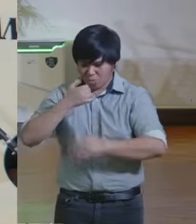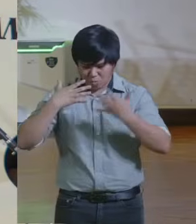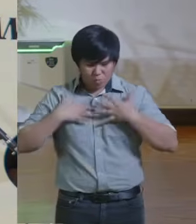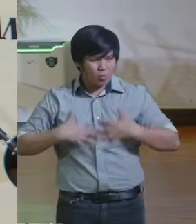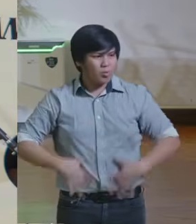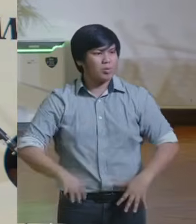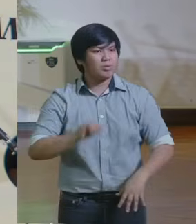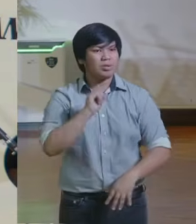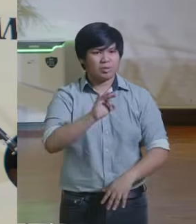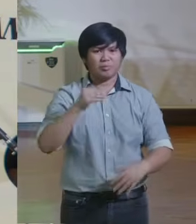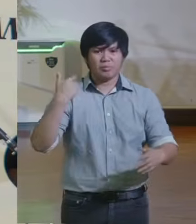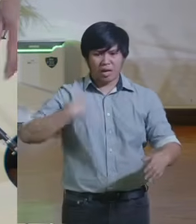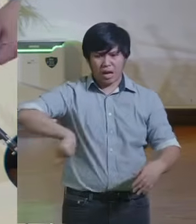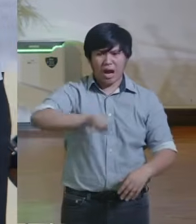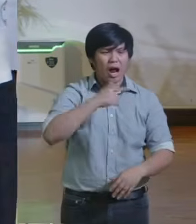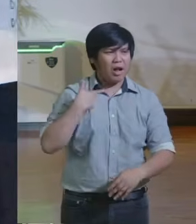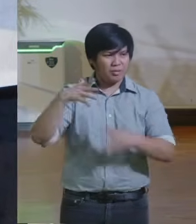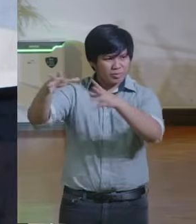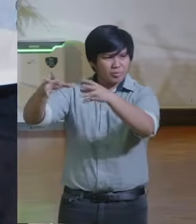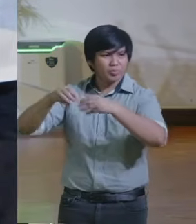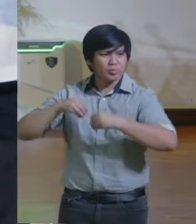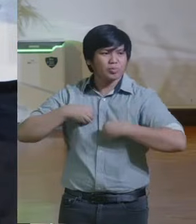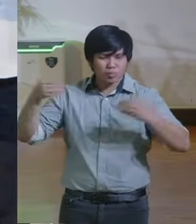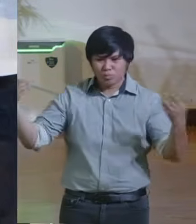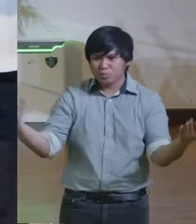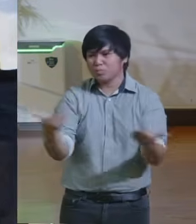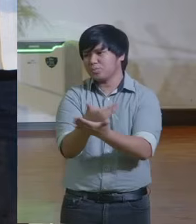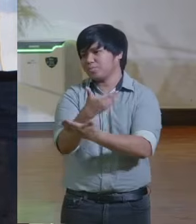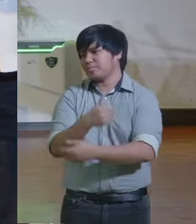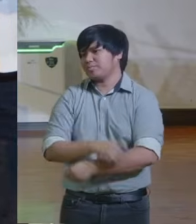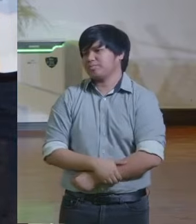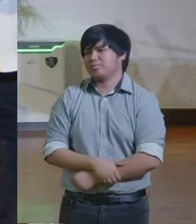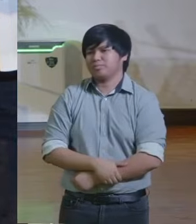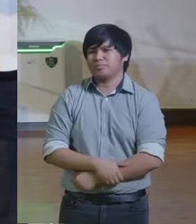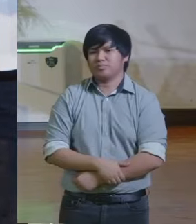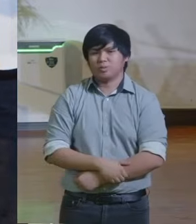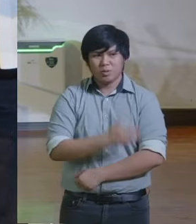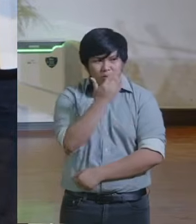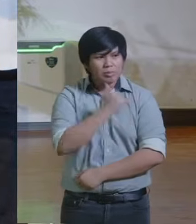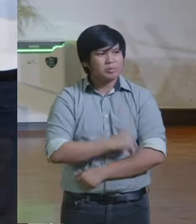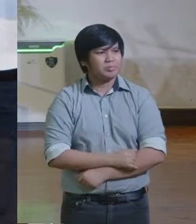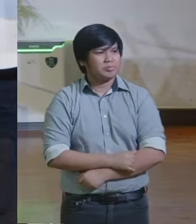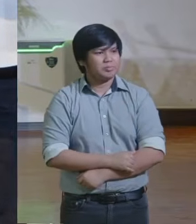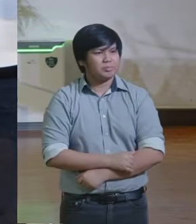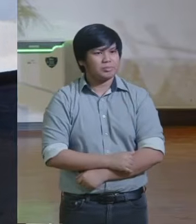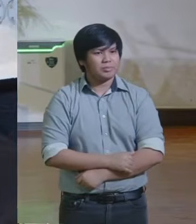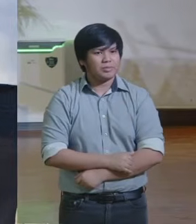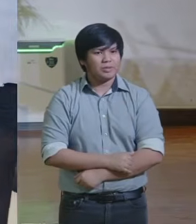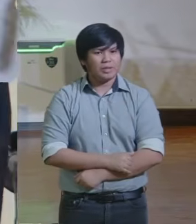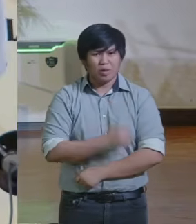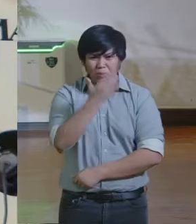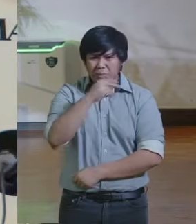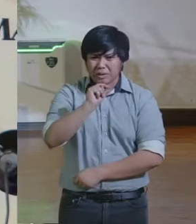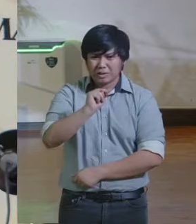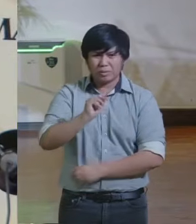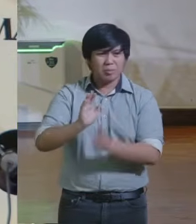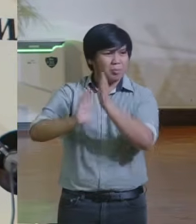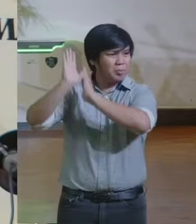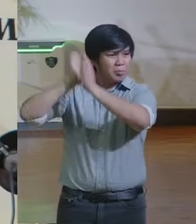nasa ilalim na ng paghahari ng Diyos na makapangyarihan sa lahat. Bakit pa kayo